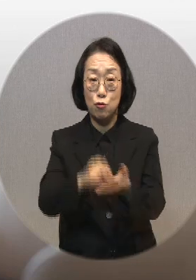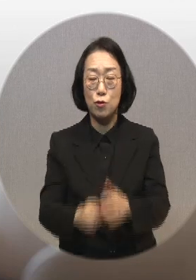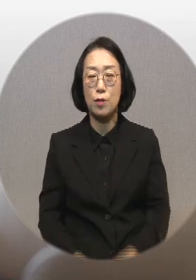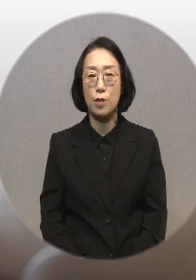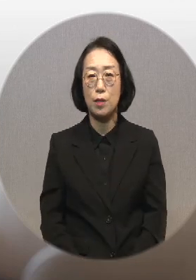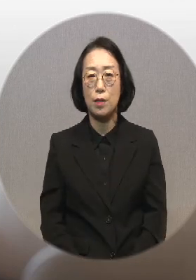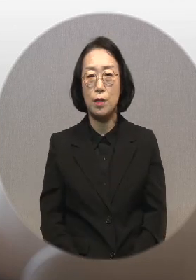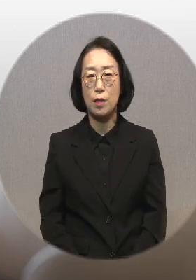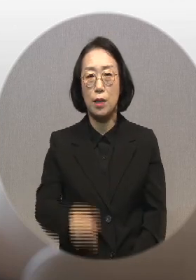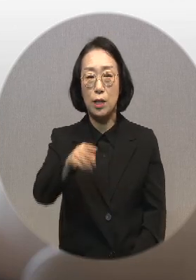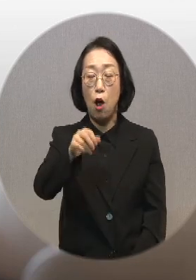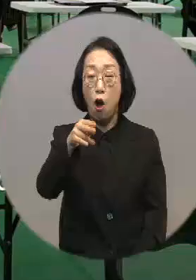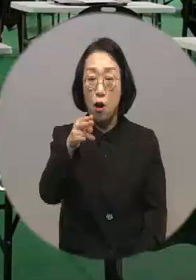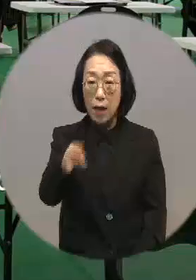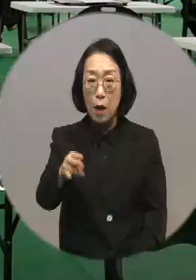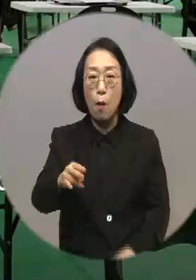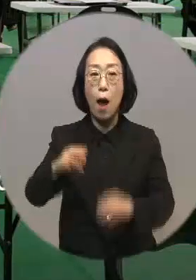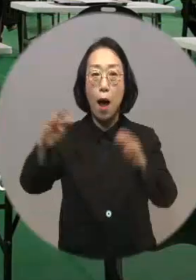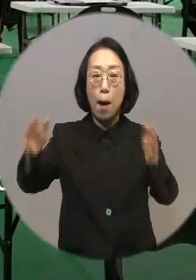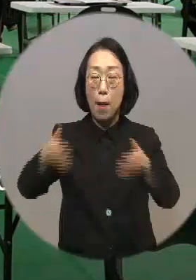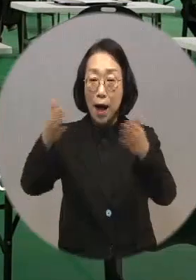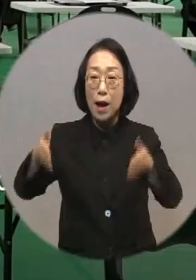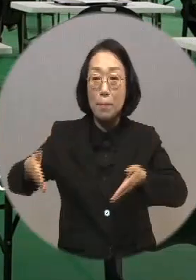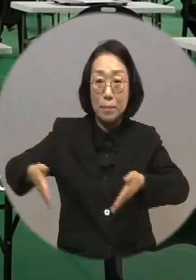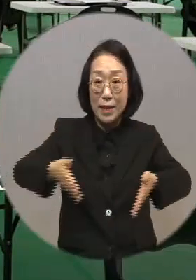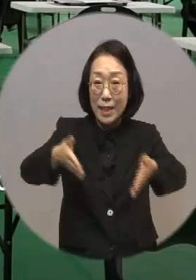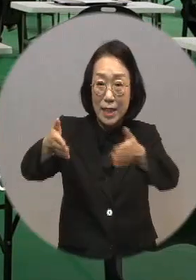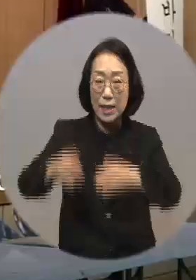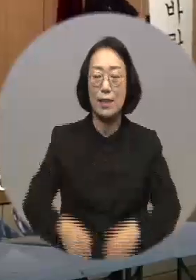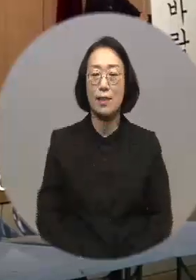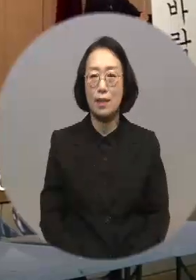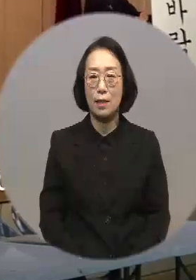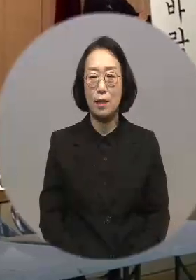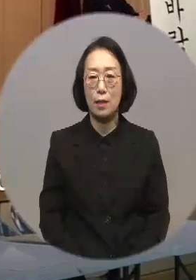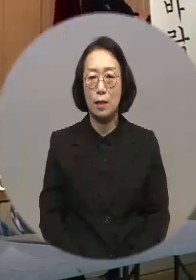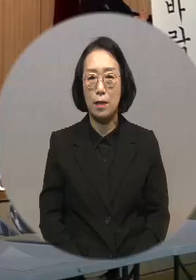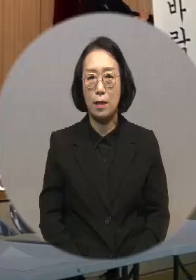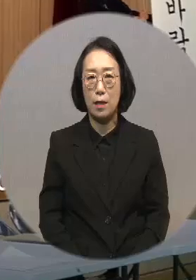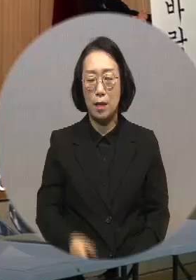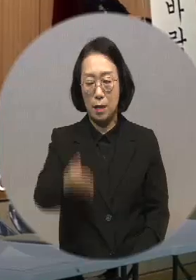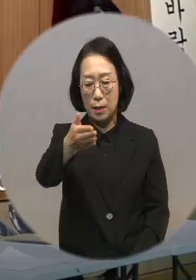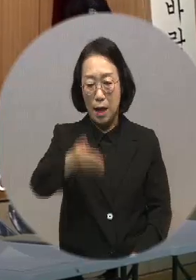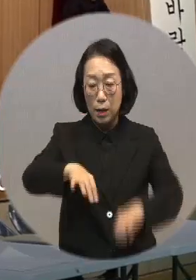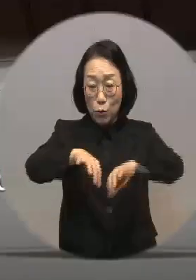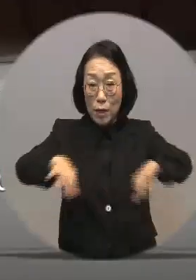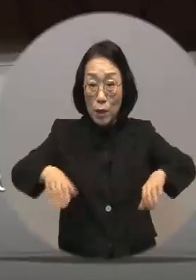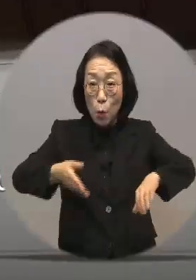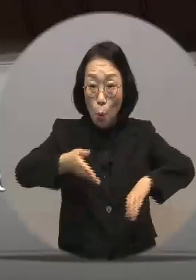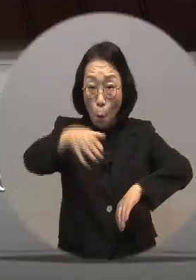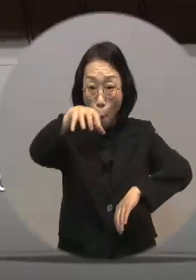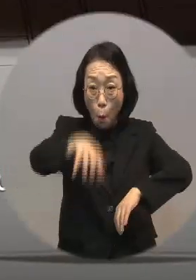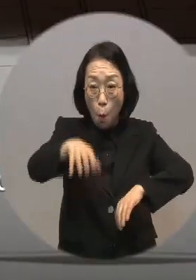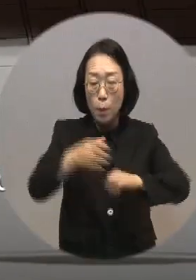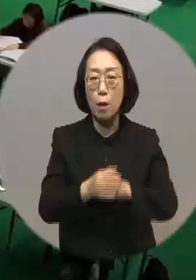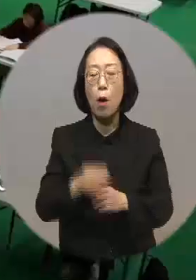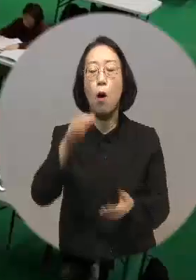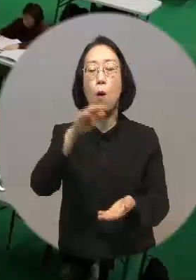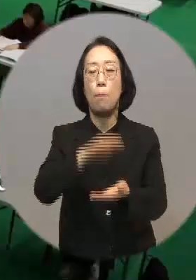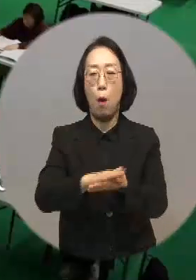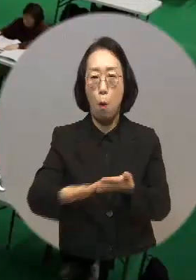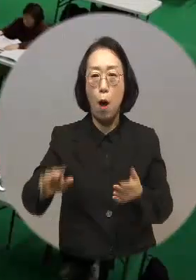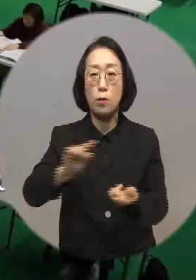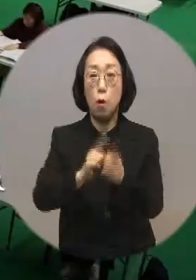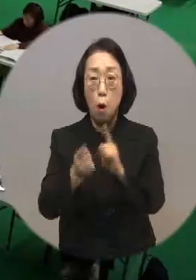경계와 바람길인데요. 남북의 경계를 주제로 해서 그 안에서 우리가 평화에 대해서 그리고 공존의